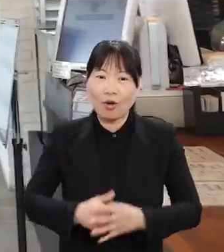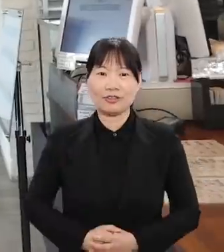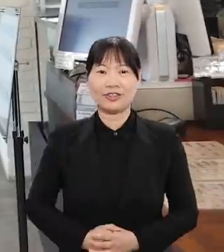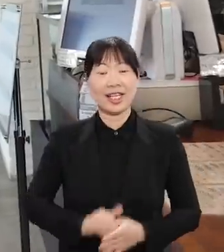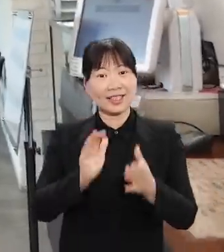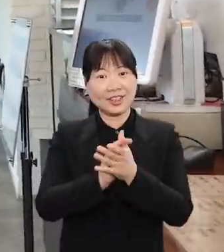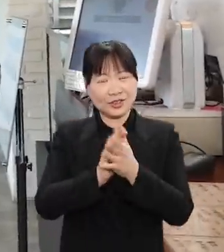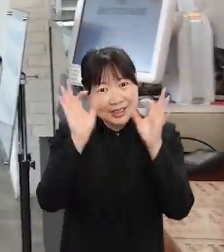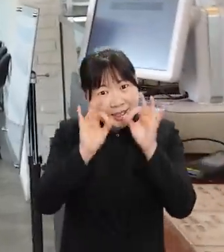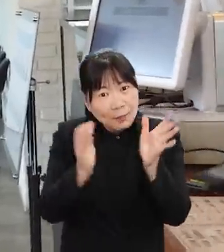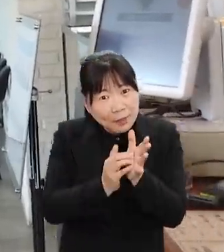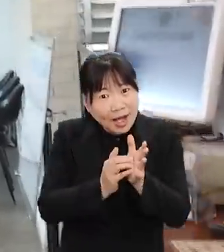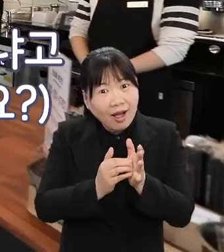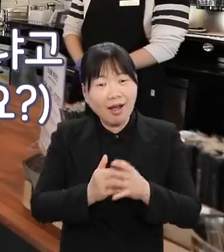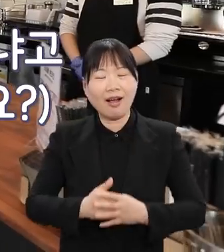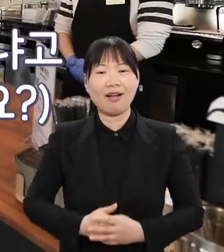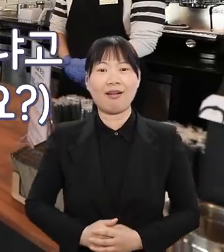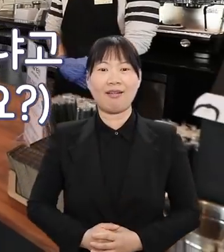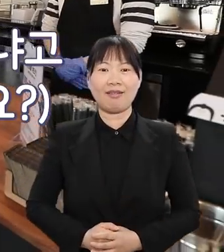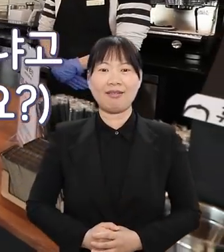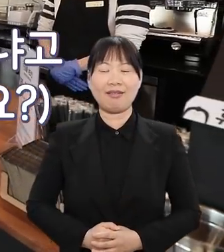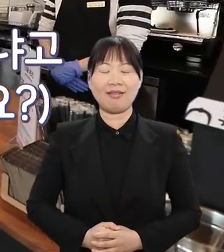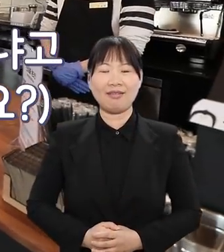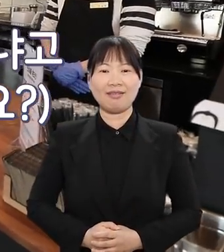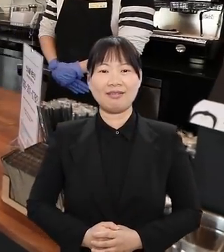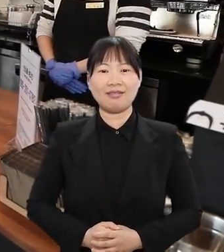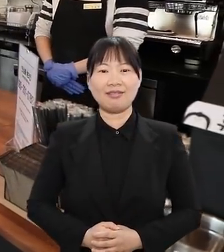안녕하세요. 혹시 친구를 찾으셨나요?